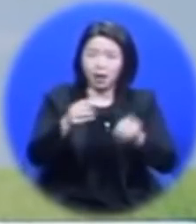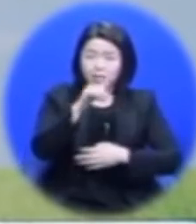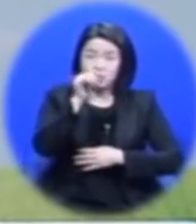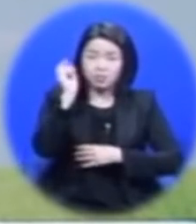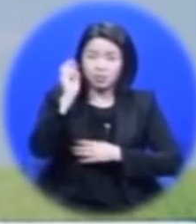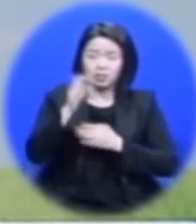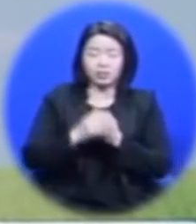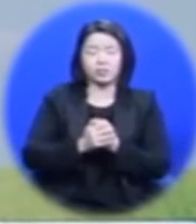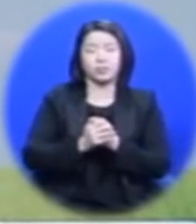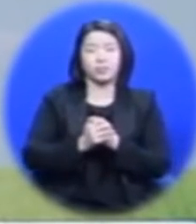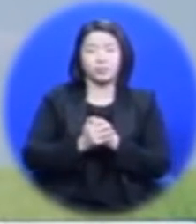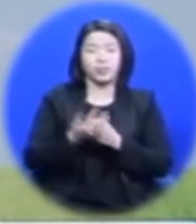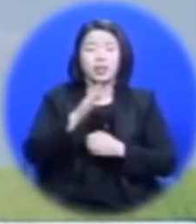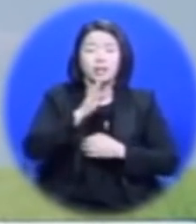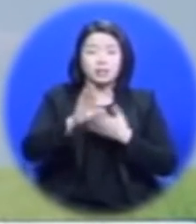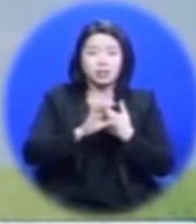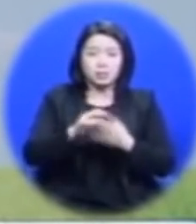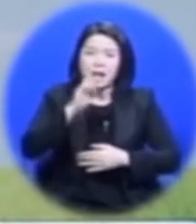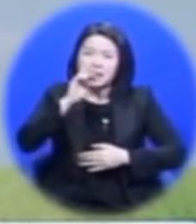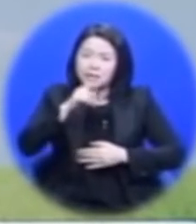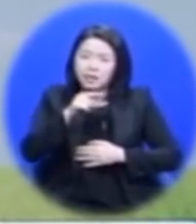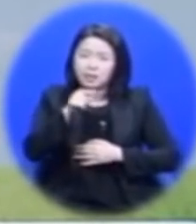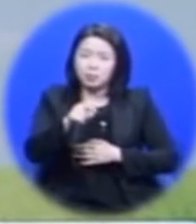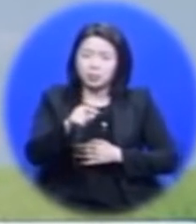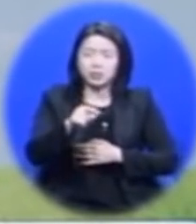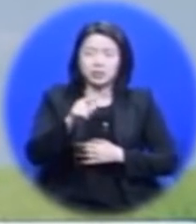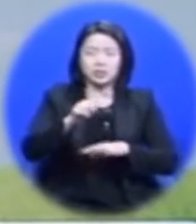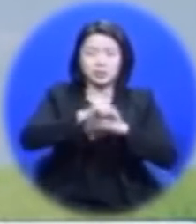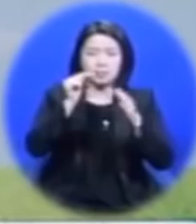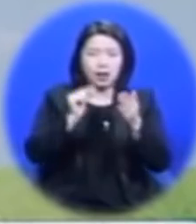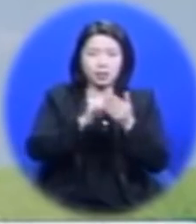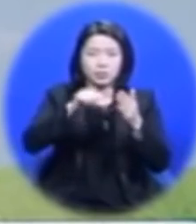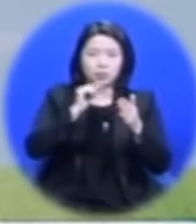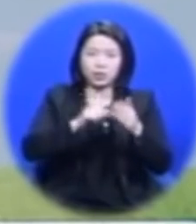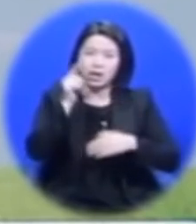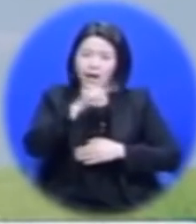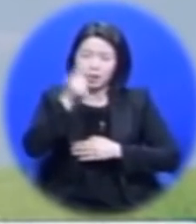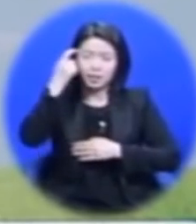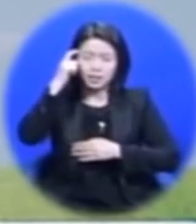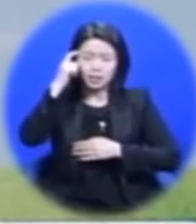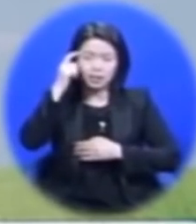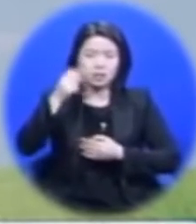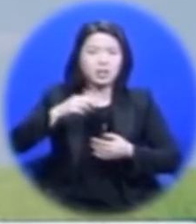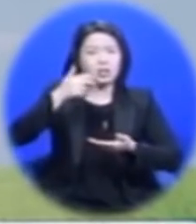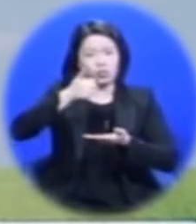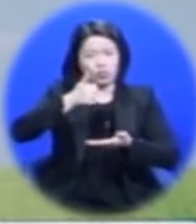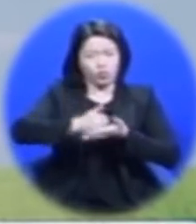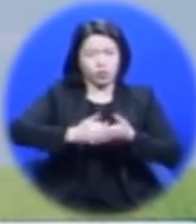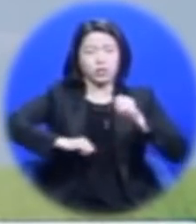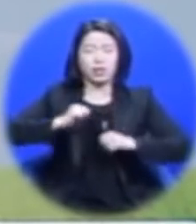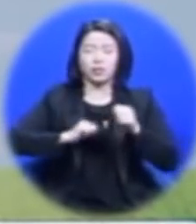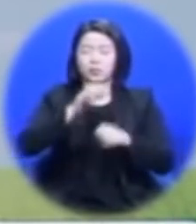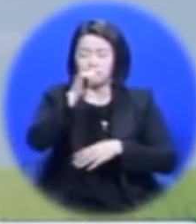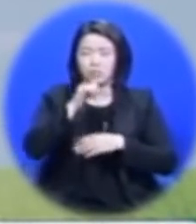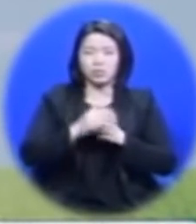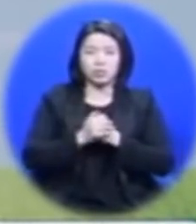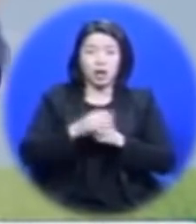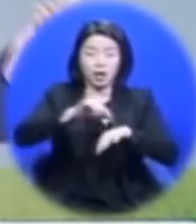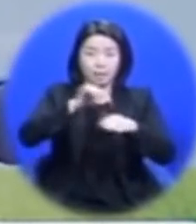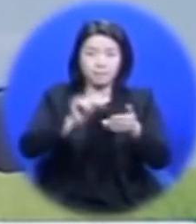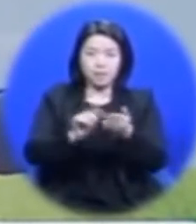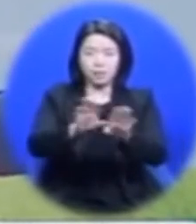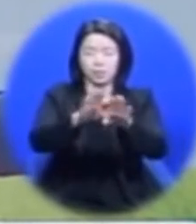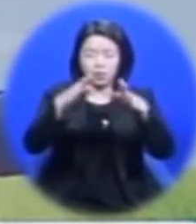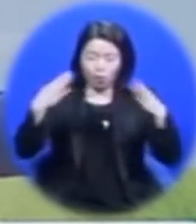겁니다. 그러면 틀림없이 그 마음속에는 악한 생각이 주인 노릇하고 있습니다. 근데 마음을